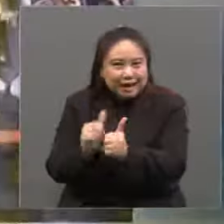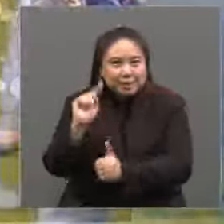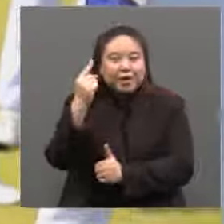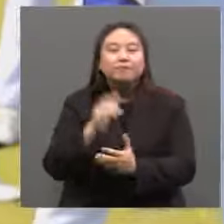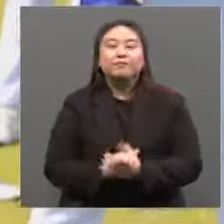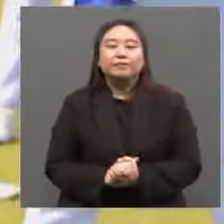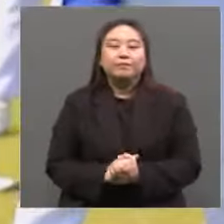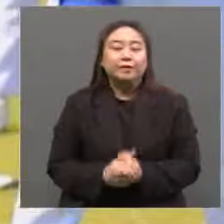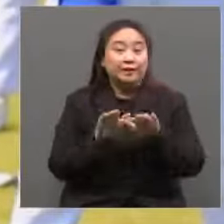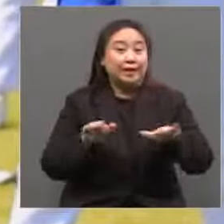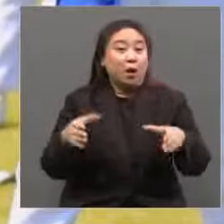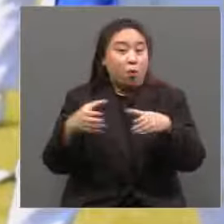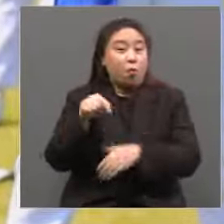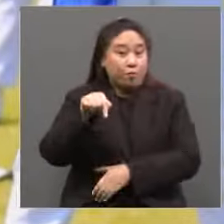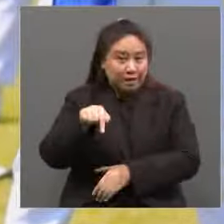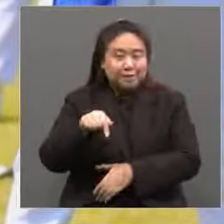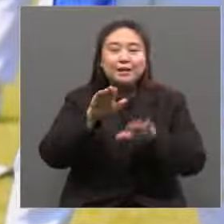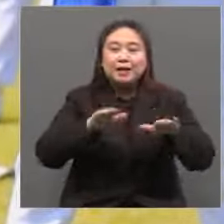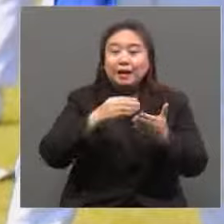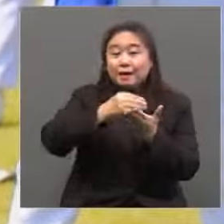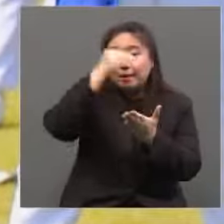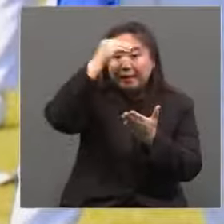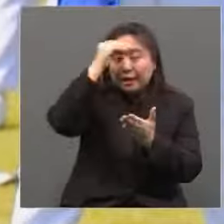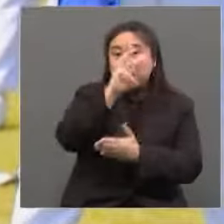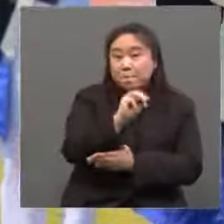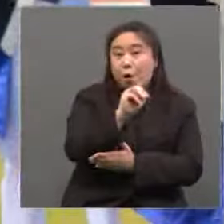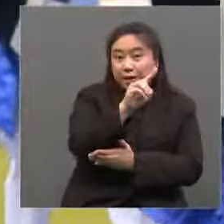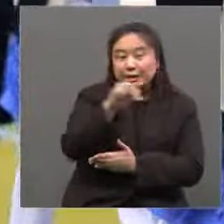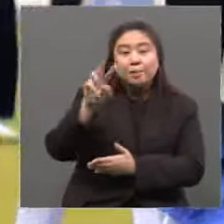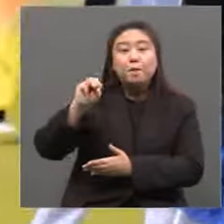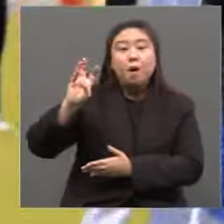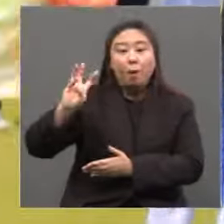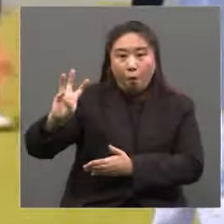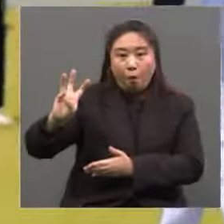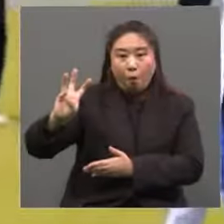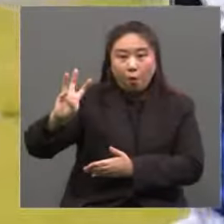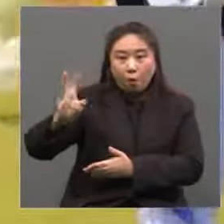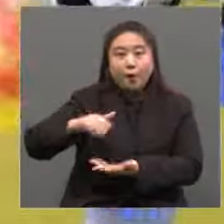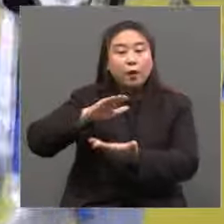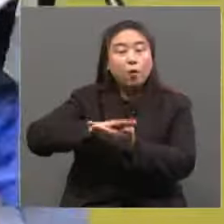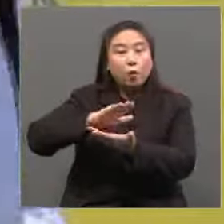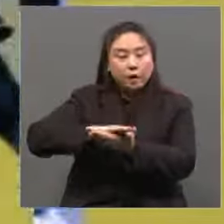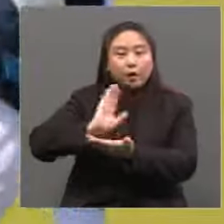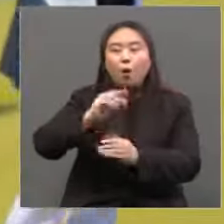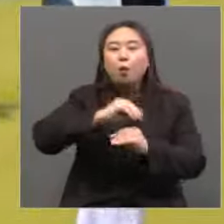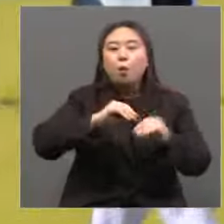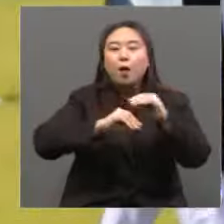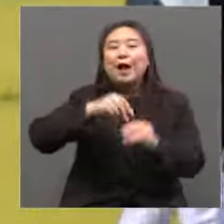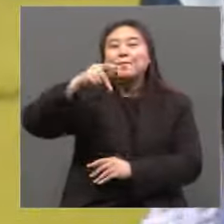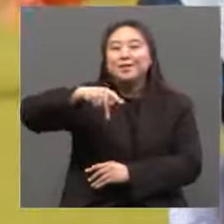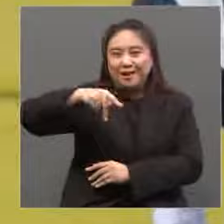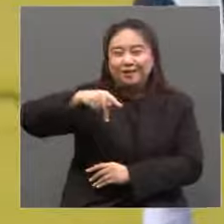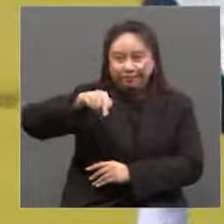น้องๆกลุ่มนี้ประกอบไปด้วยนักเรียนชั้นมัธยมศึกษาปีที่1ถึง6โดยส่วนหนึ่งเป็นนักเรียนจากโครงการพิเศษห้องเรียนดน